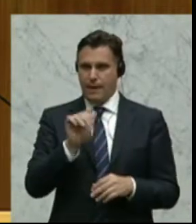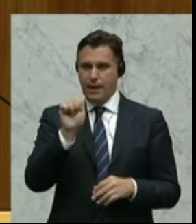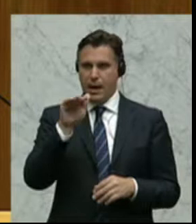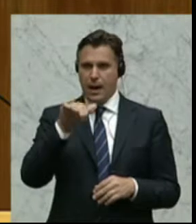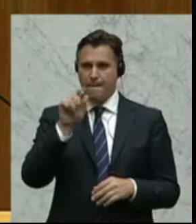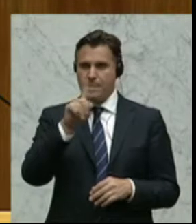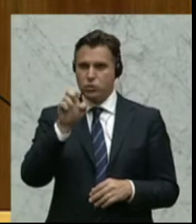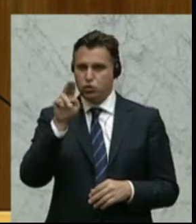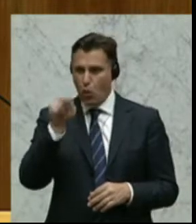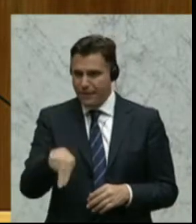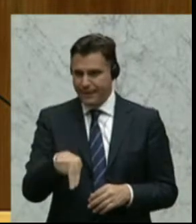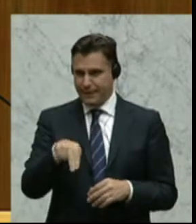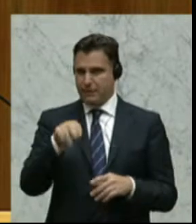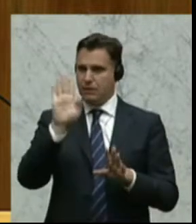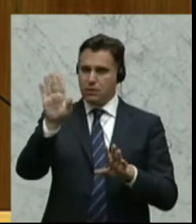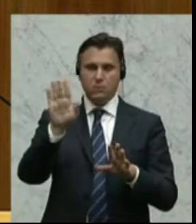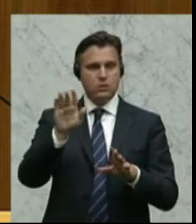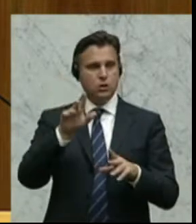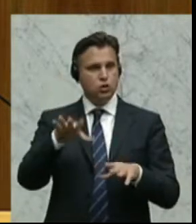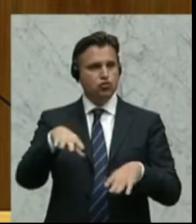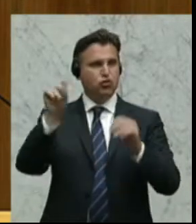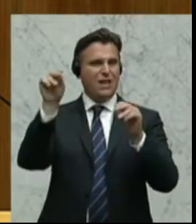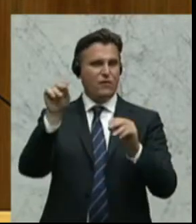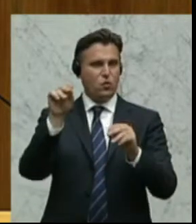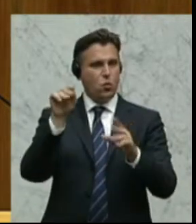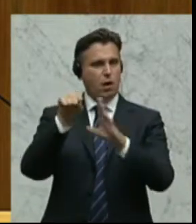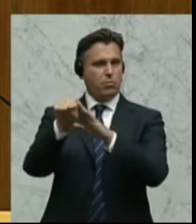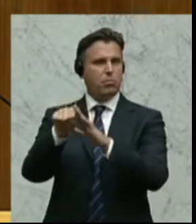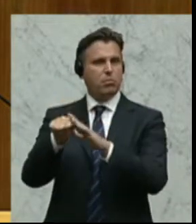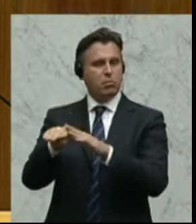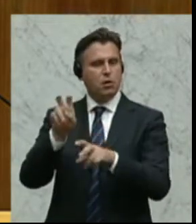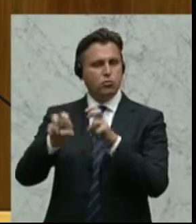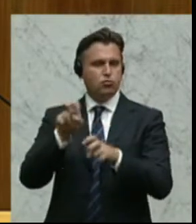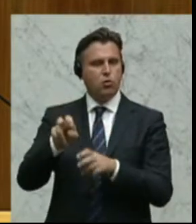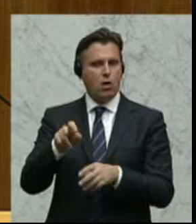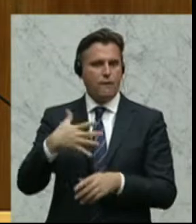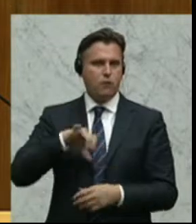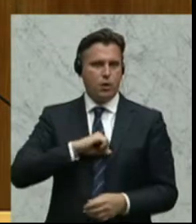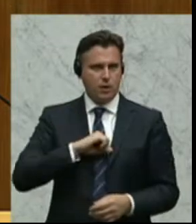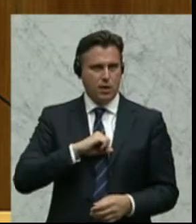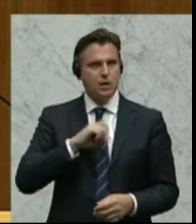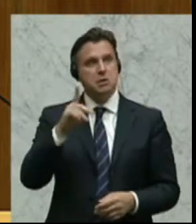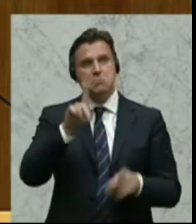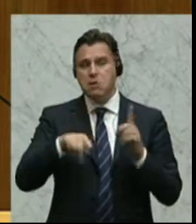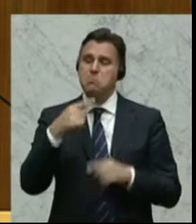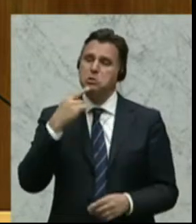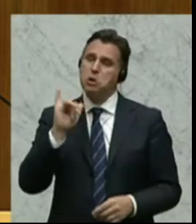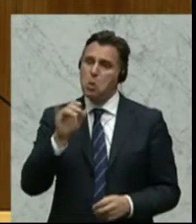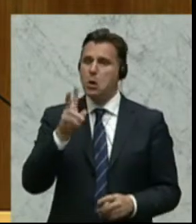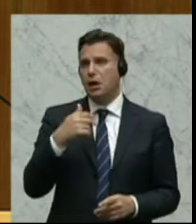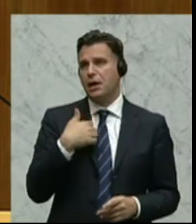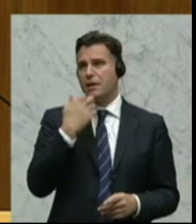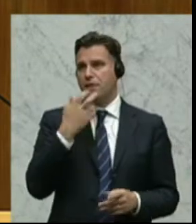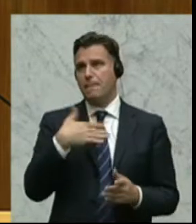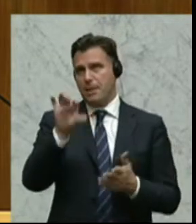steuerschonenden Stiftungen geparkt haben, erwischen. Auch wenn jetzt mancher in den Zeitschriften sagt, er würde gerne mehr zahlen. Ja, denkt man an